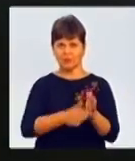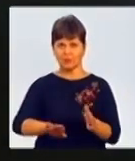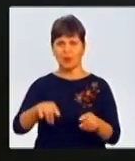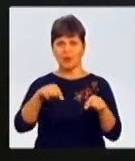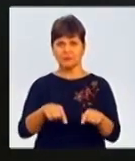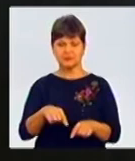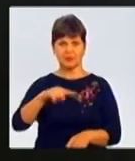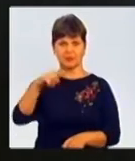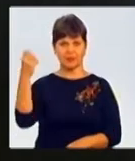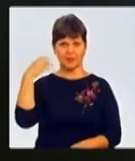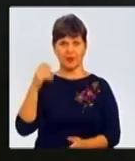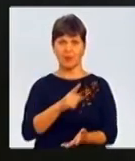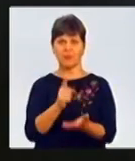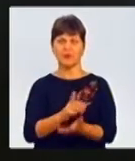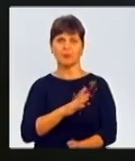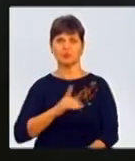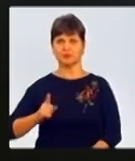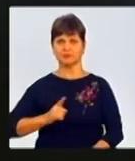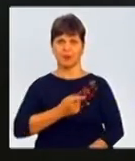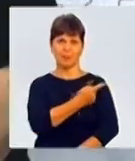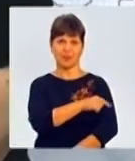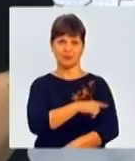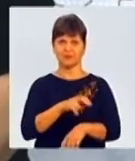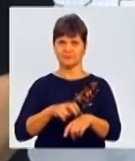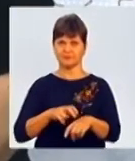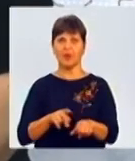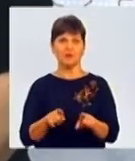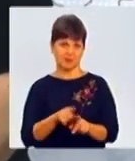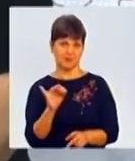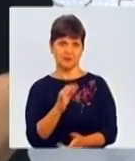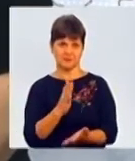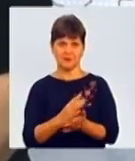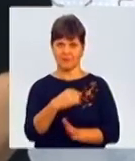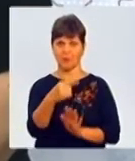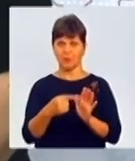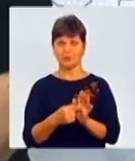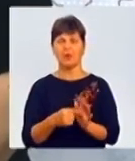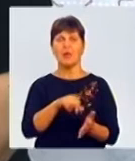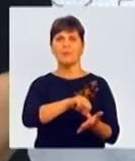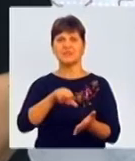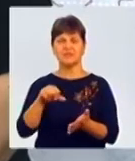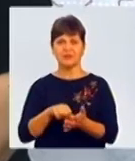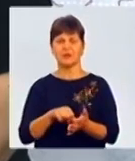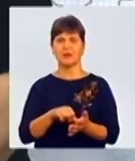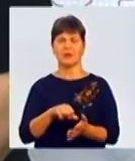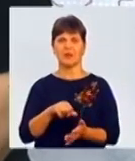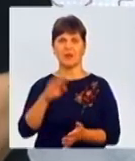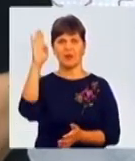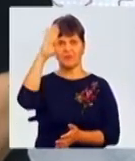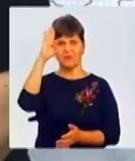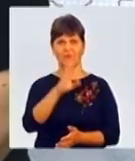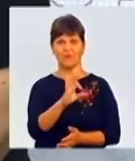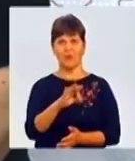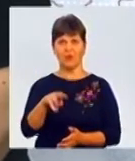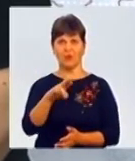мають чергувати медичний працівник, і так і є? Представник комунальної водолазної служби. Ну, знову ж